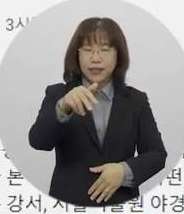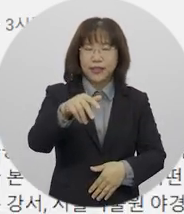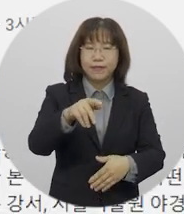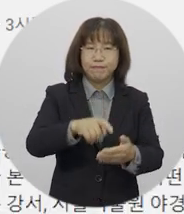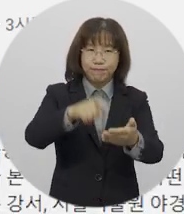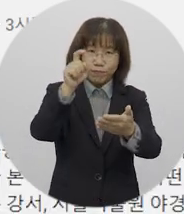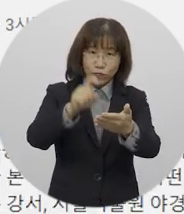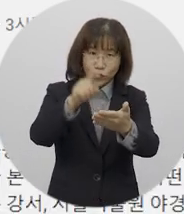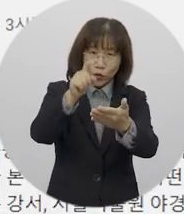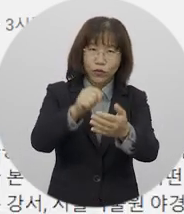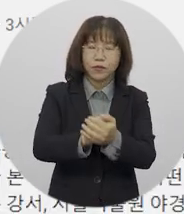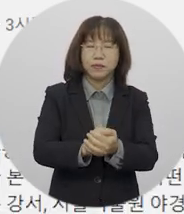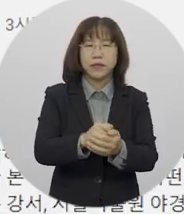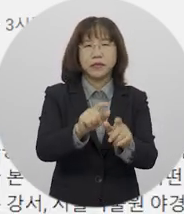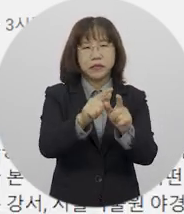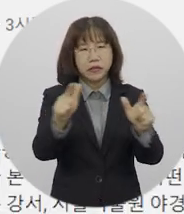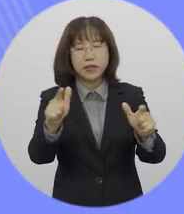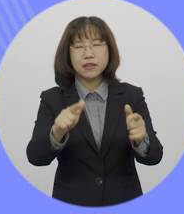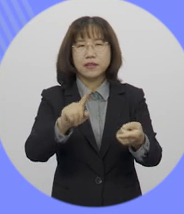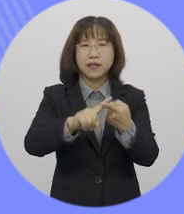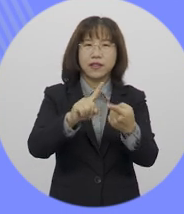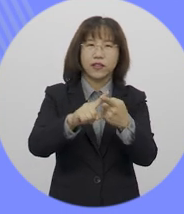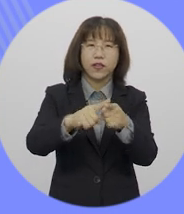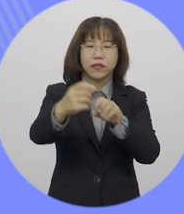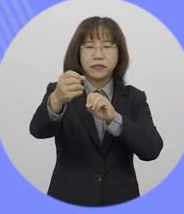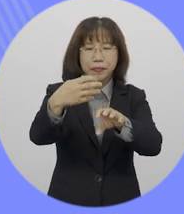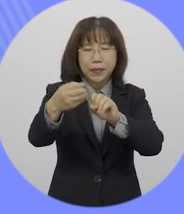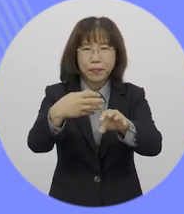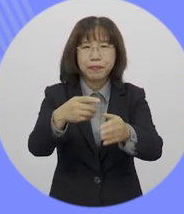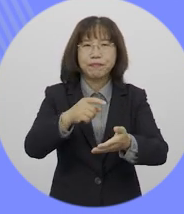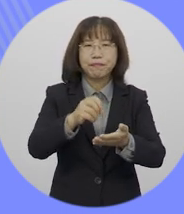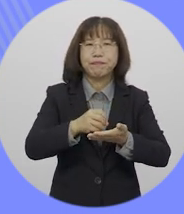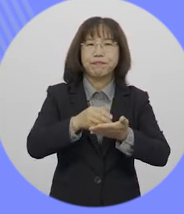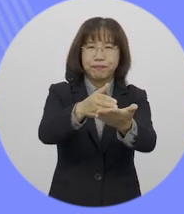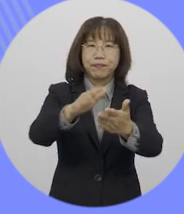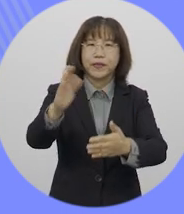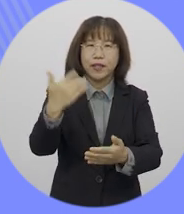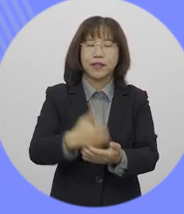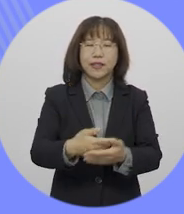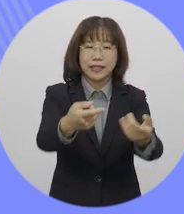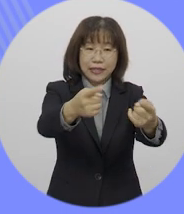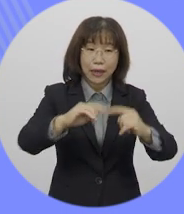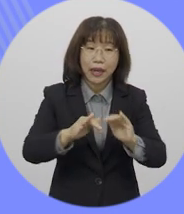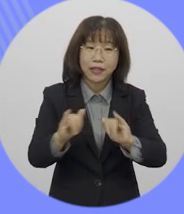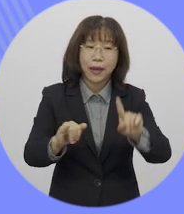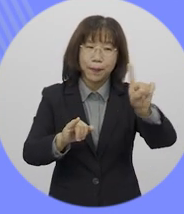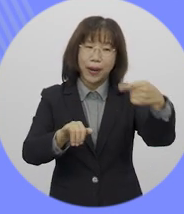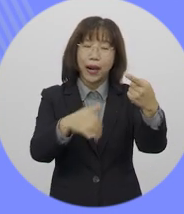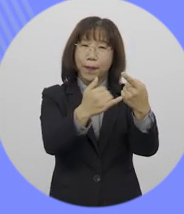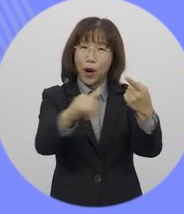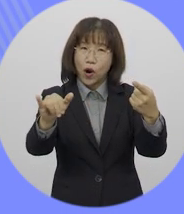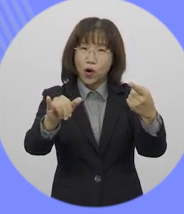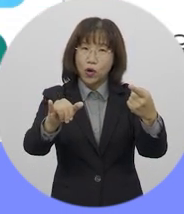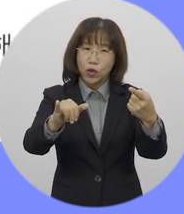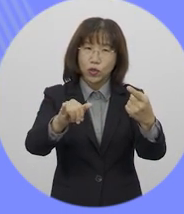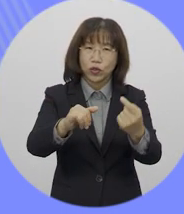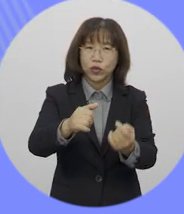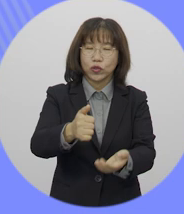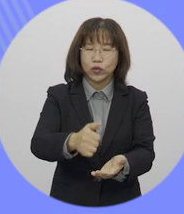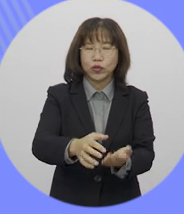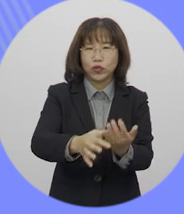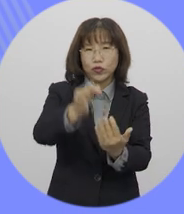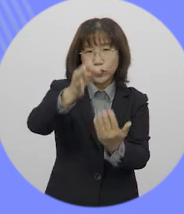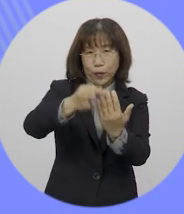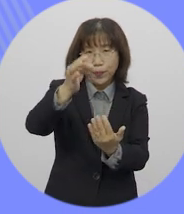뒤 구독 인증 사진과 낱말 퀴즈 정답을 참여 링크로 제출하면 되며 참가자 100명을 추첨해